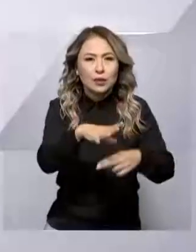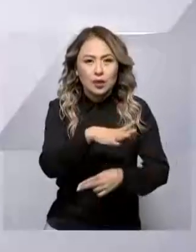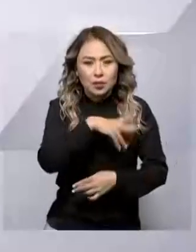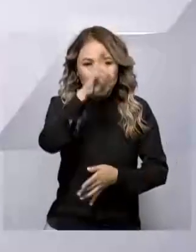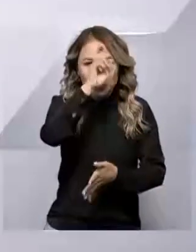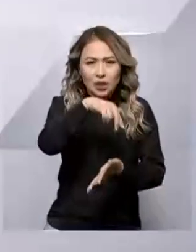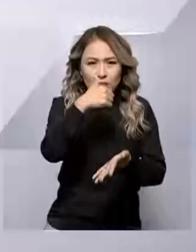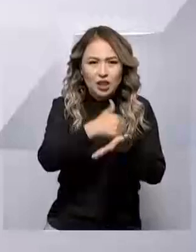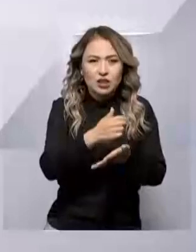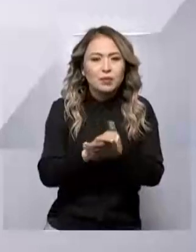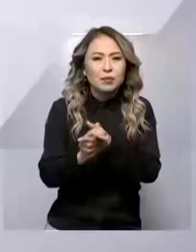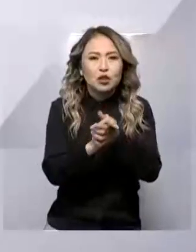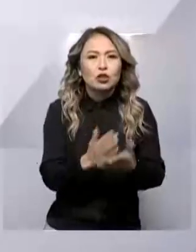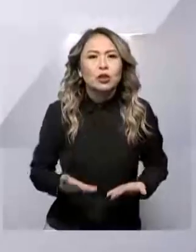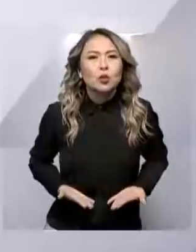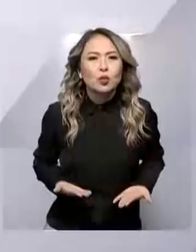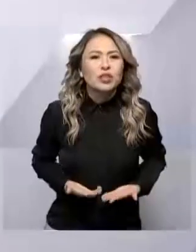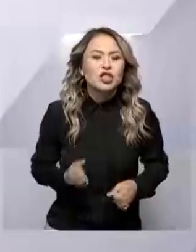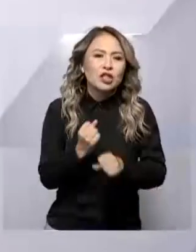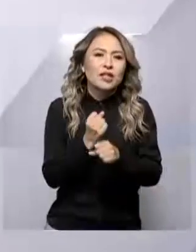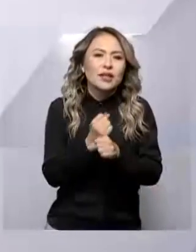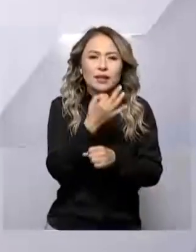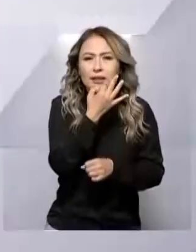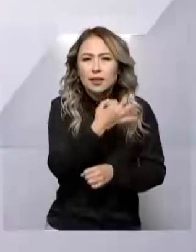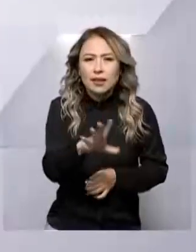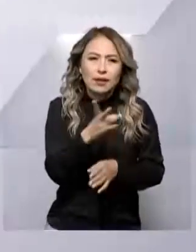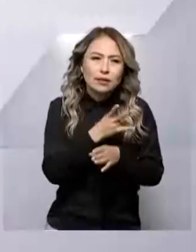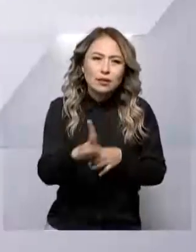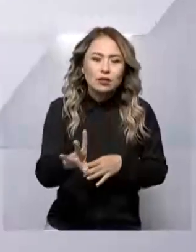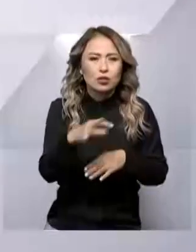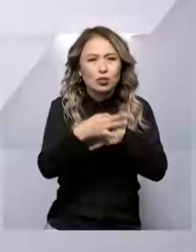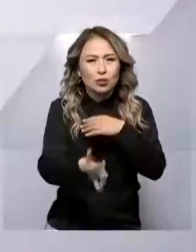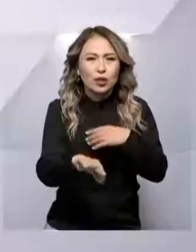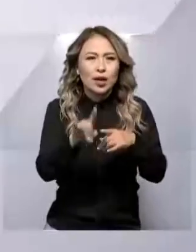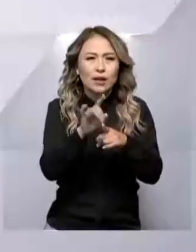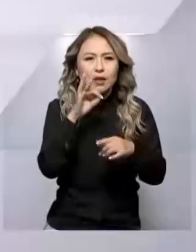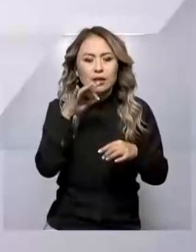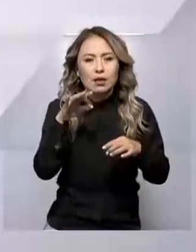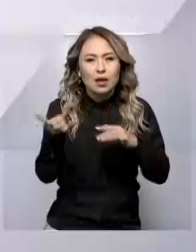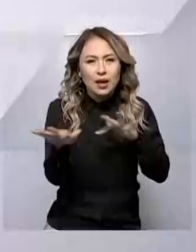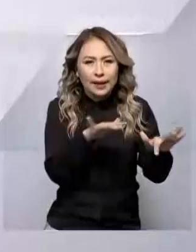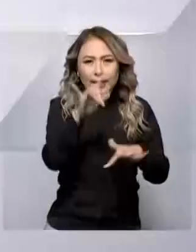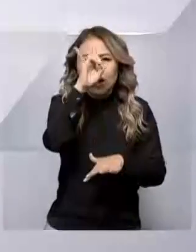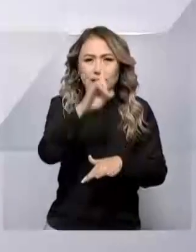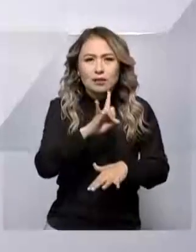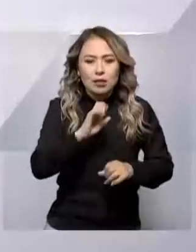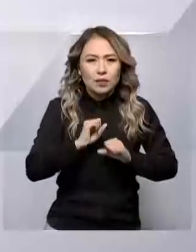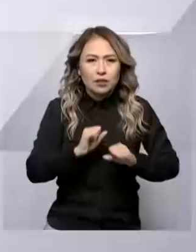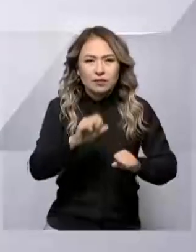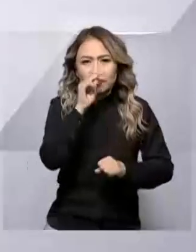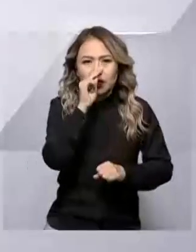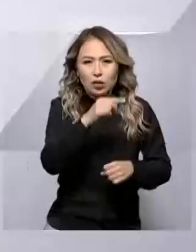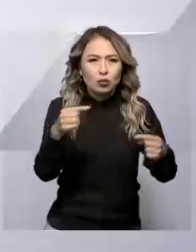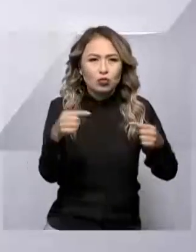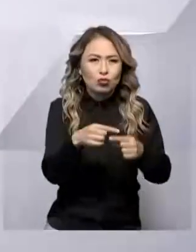назар аударды. Мемлекет басшысы бейбіт тұрғындардың өміріне жасалған кез келген қастандық пен зұлымдық әрекет Қазақстан батыл